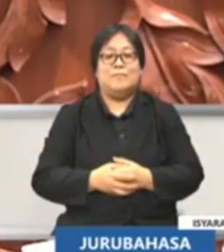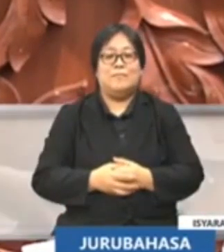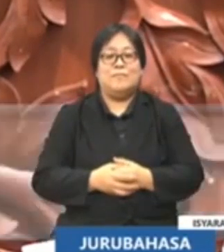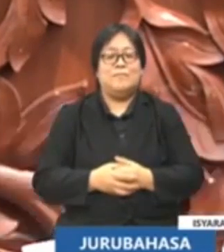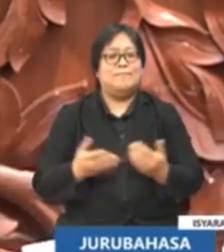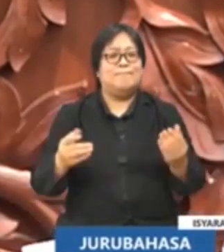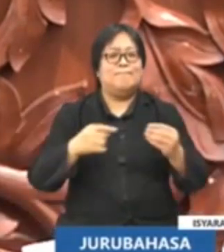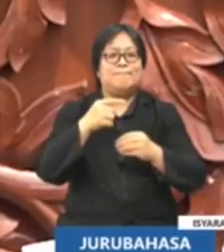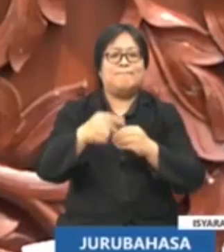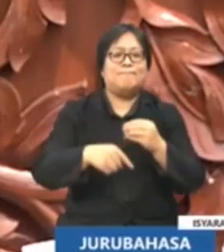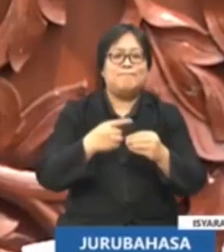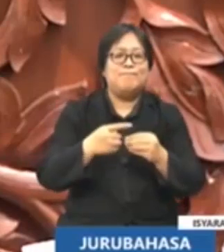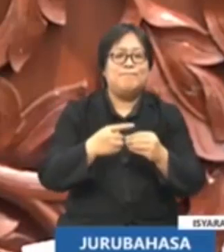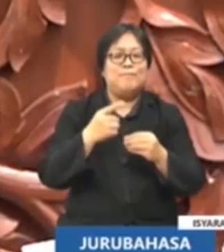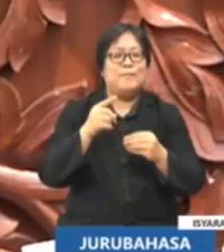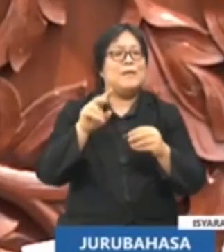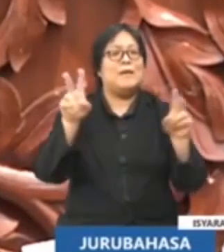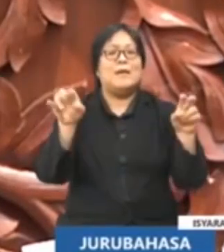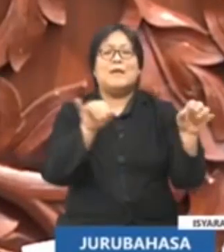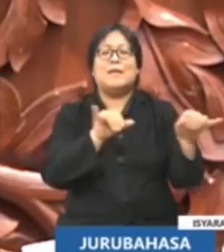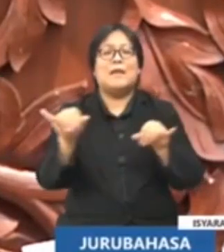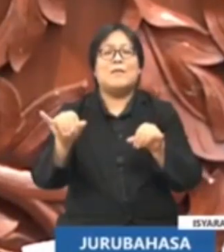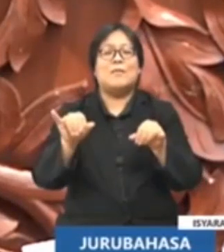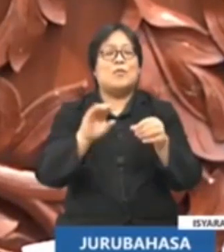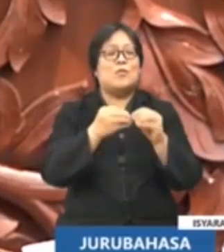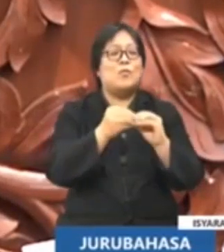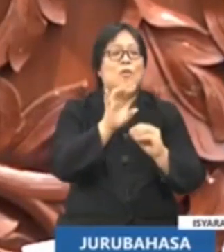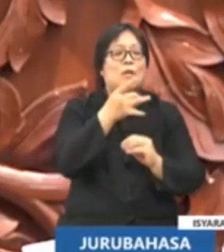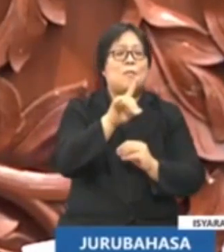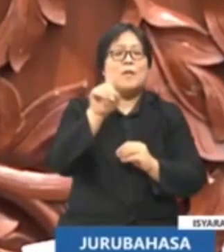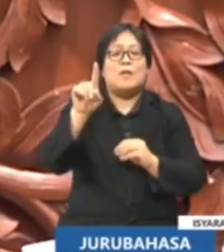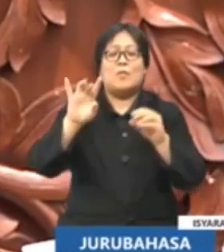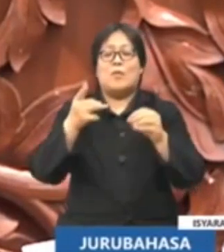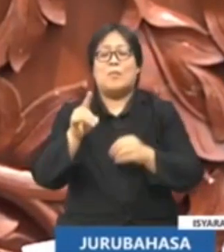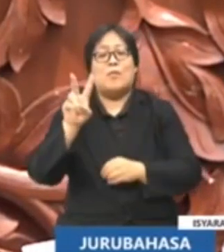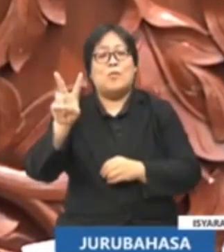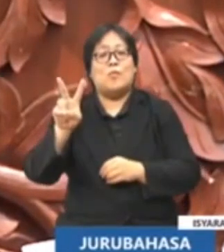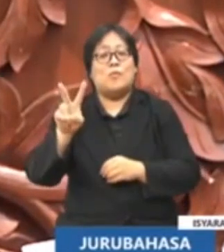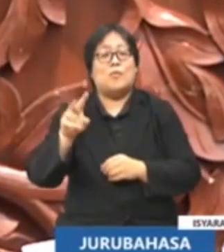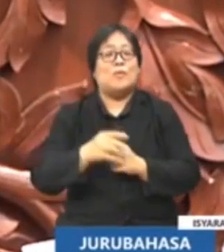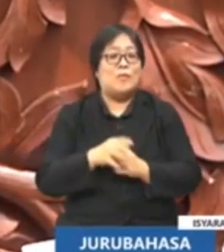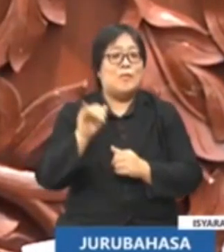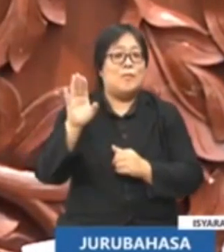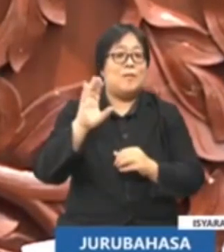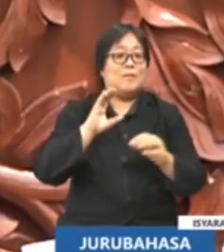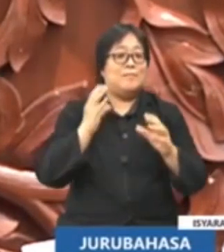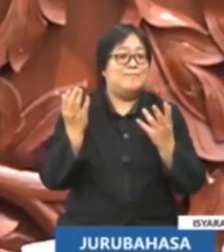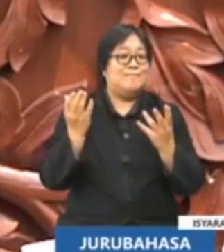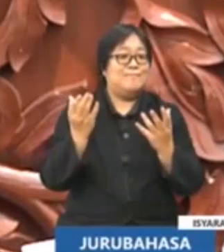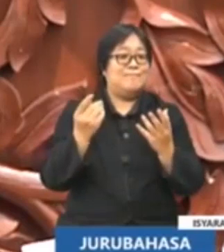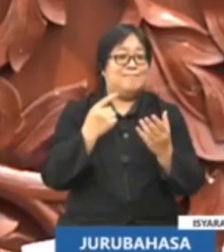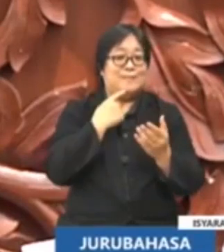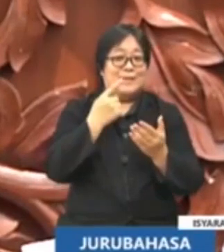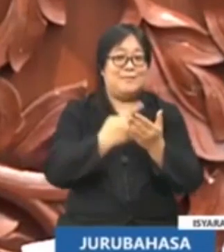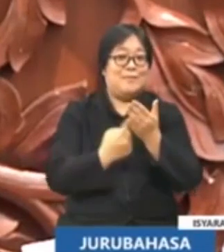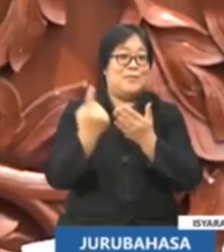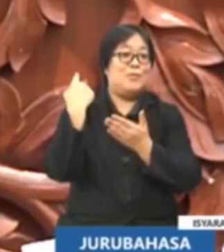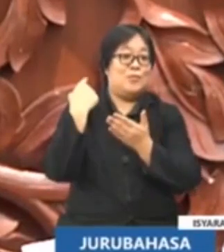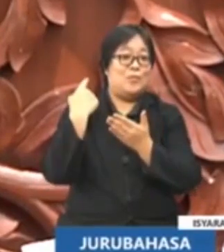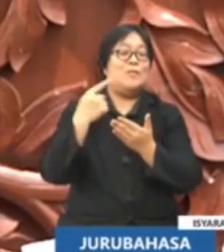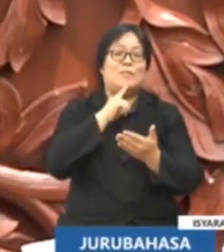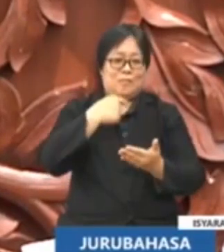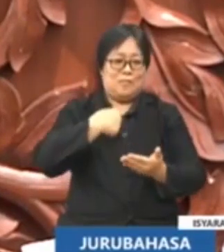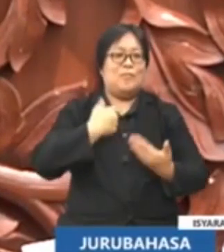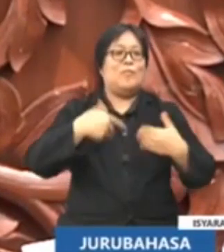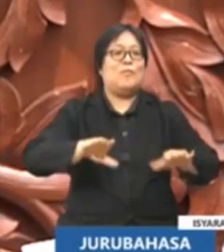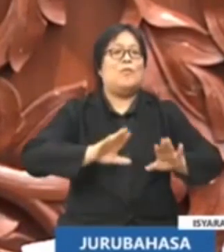mengenai perkara yang sama dengan usul 18 18 bergoyang Muhammad kate buat Minggu sudah yang telah